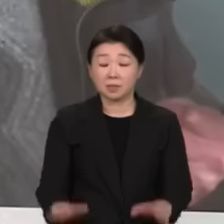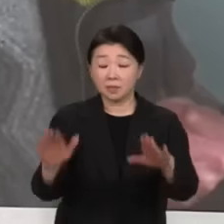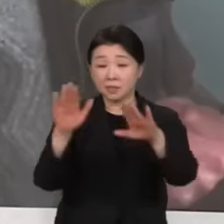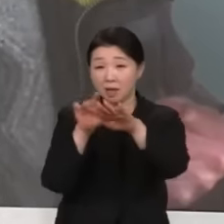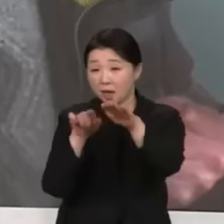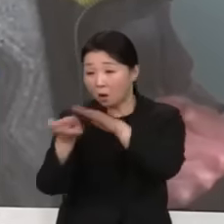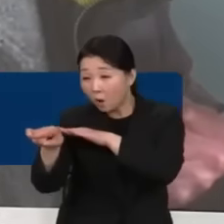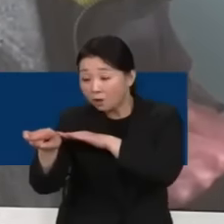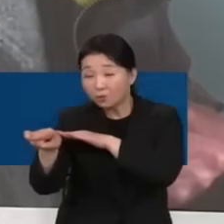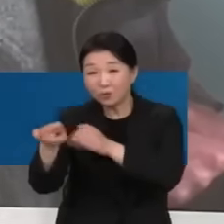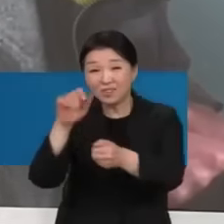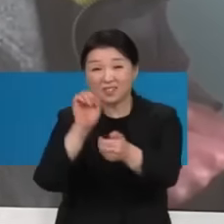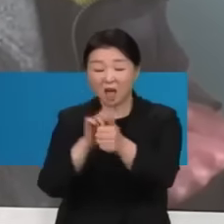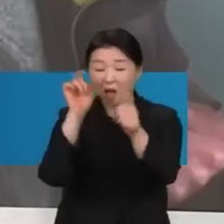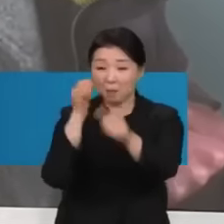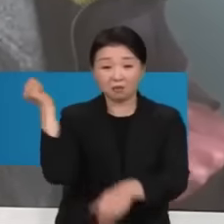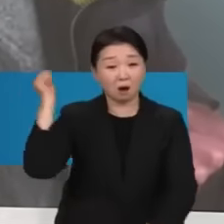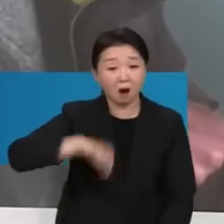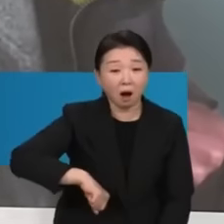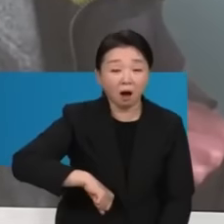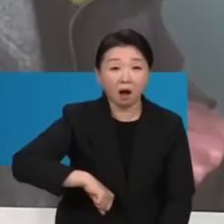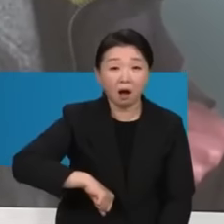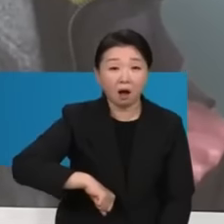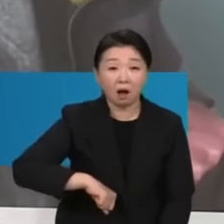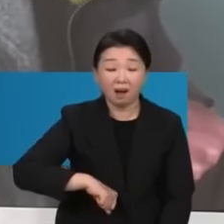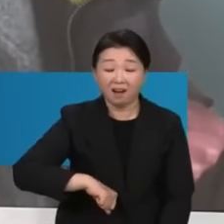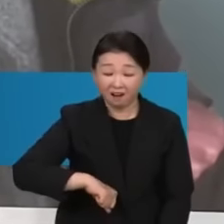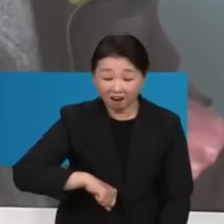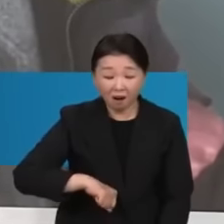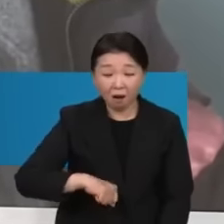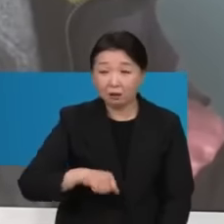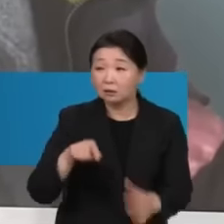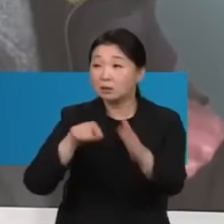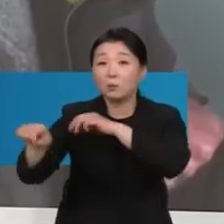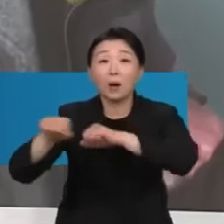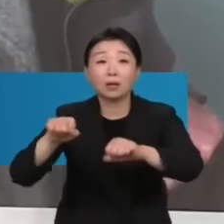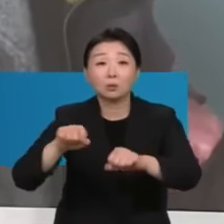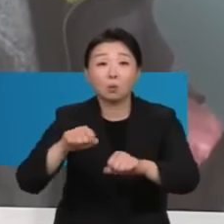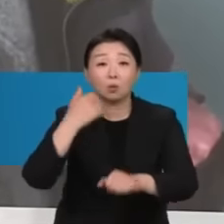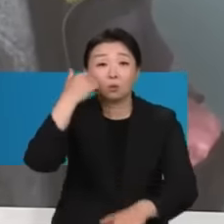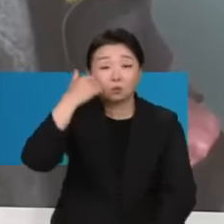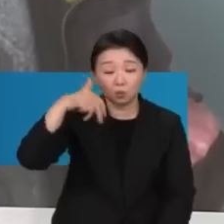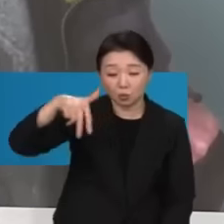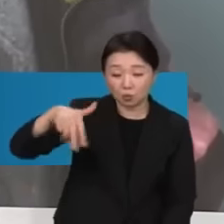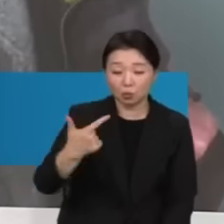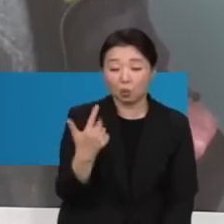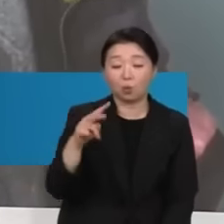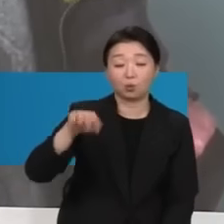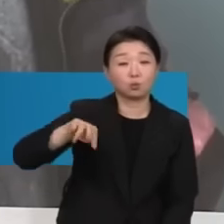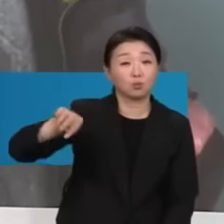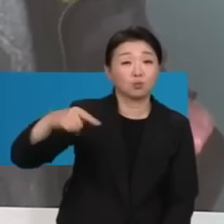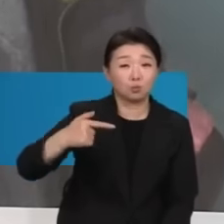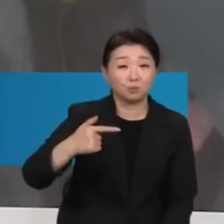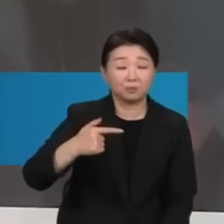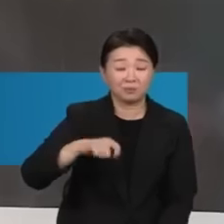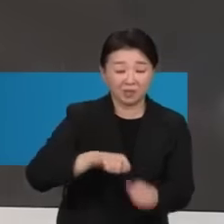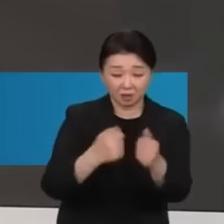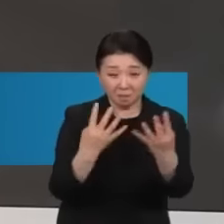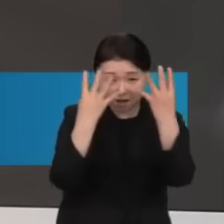야간 외출 제한 명령을 어기고 집을 나섰던 아동성 범죄자 조두순이 징역 3개월을 받고